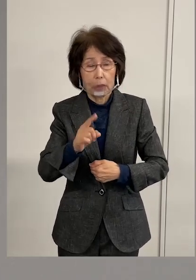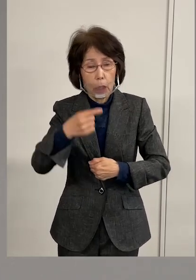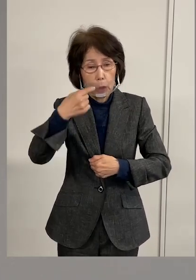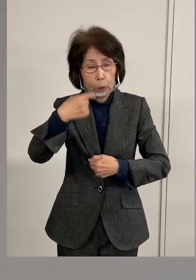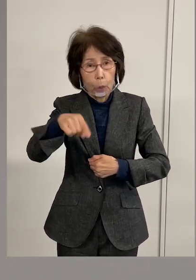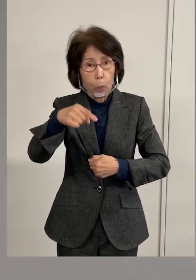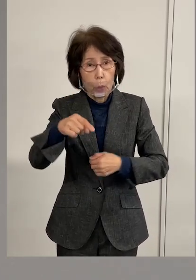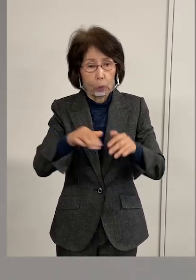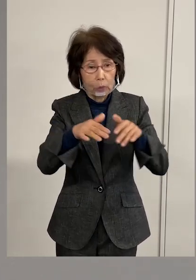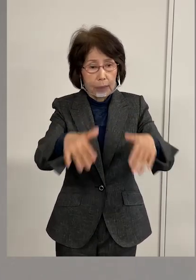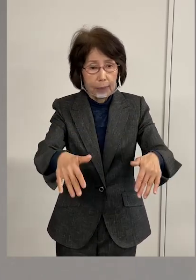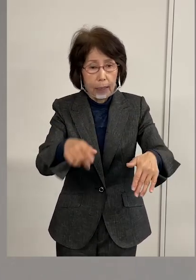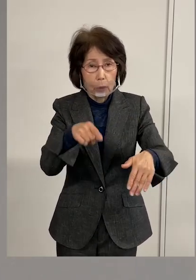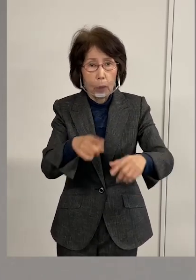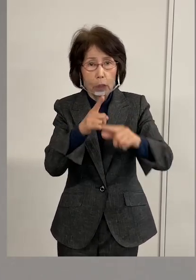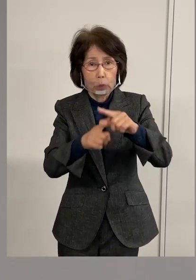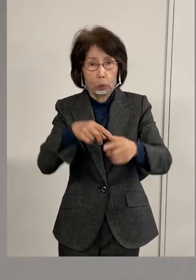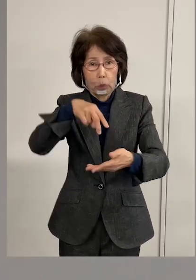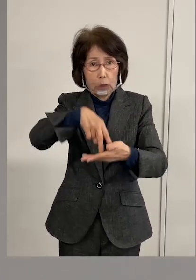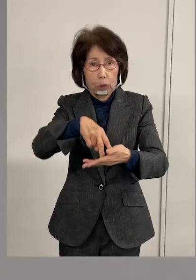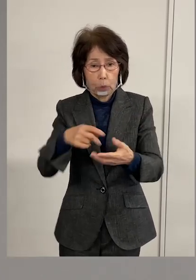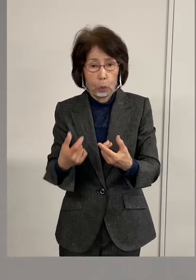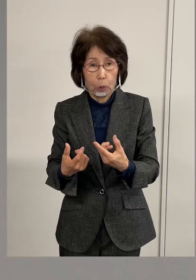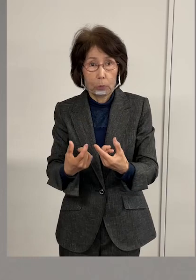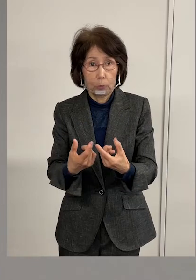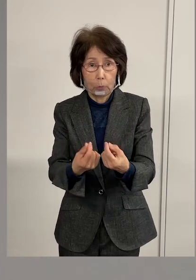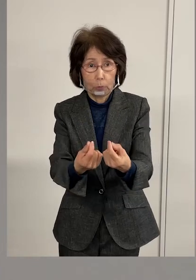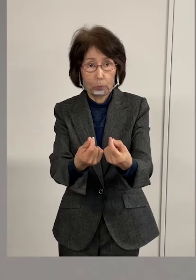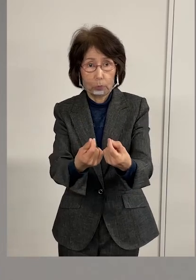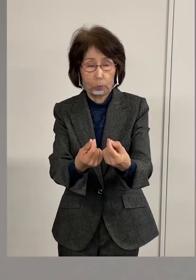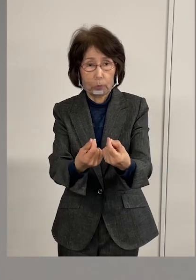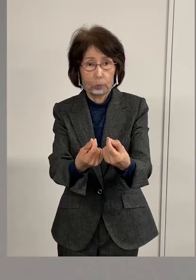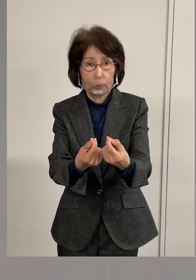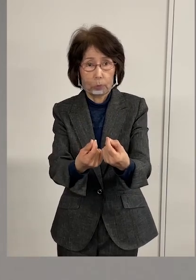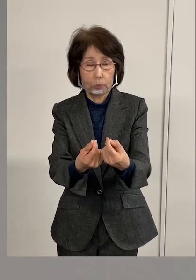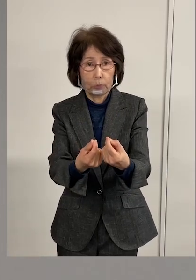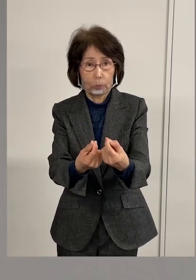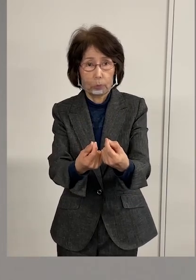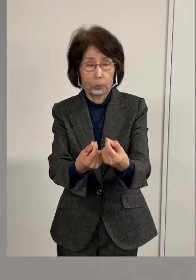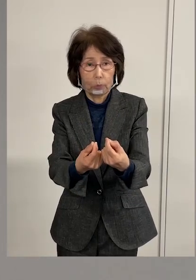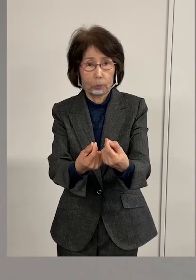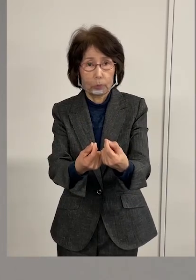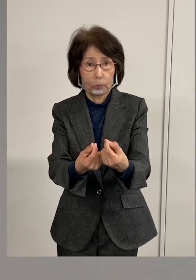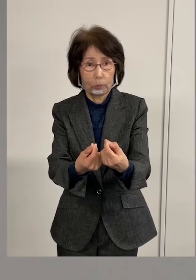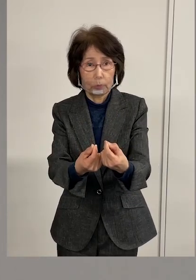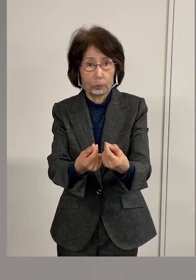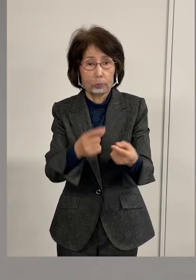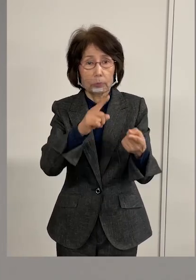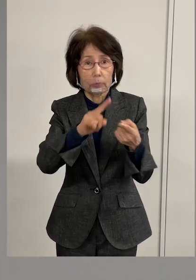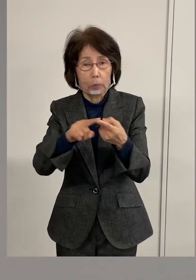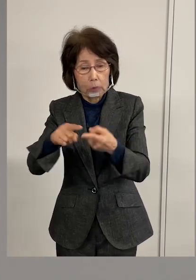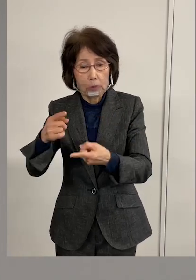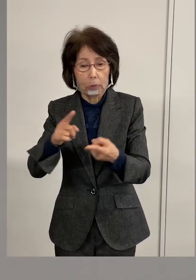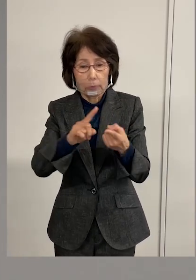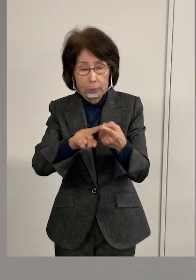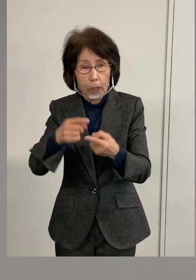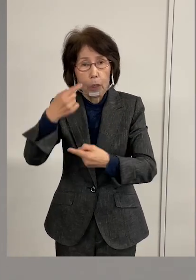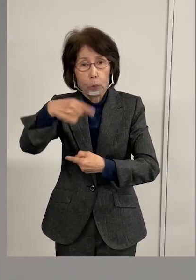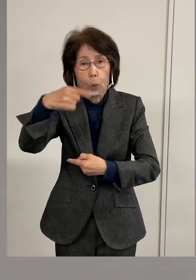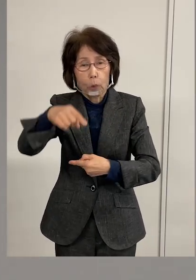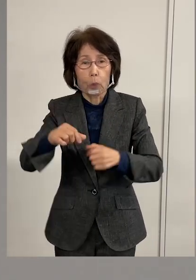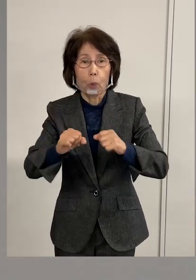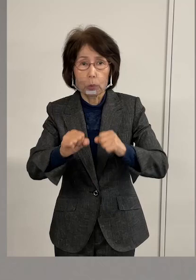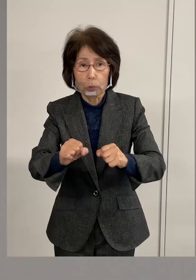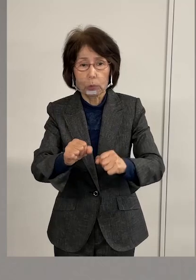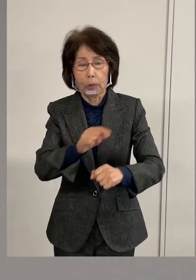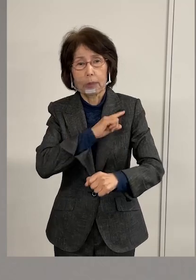育機関が中立を保つ。で、中立を持って、それぞれ、適正な教育を行うというのが、まあ、一番大事